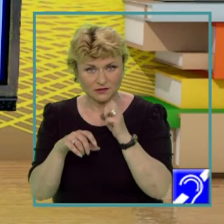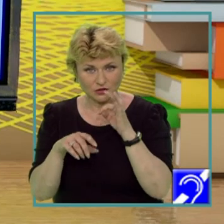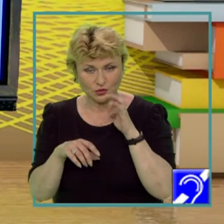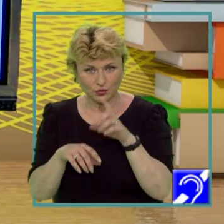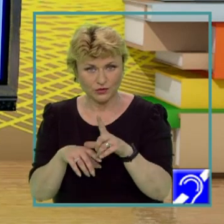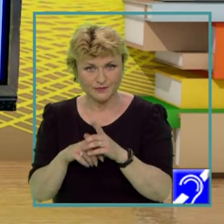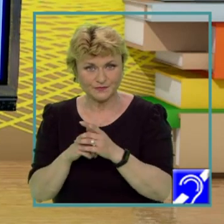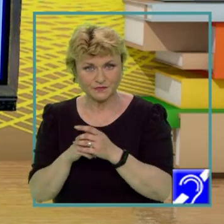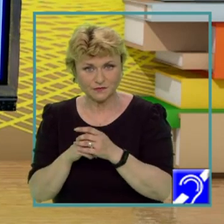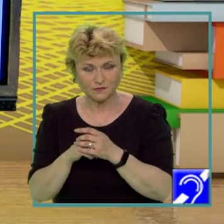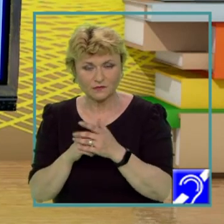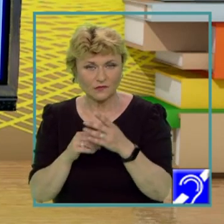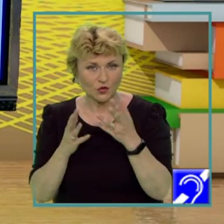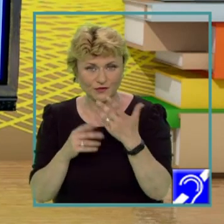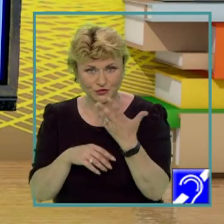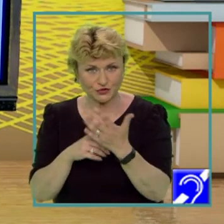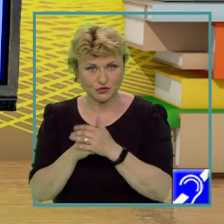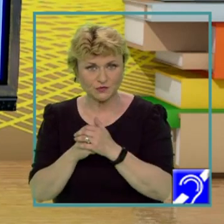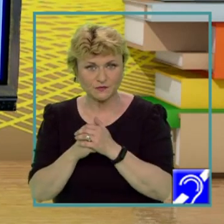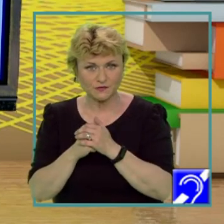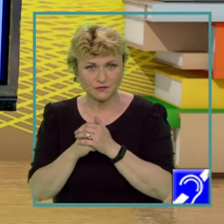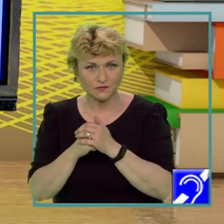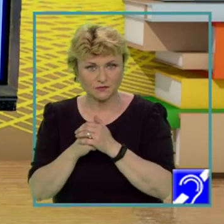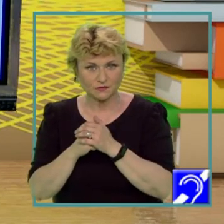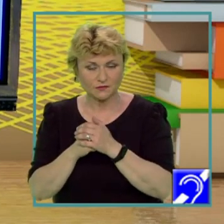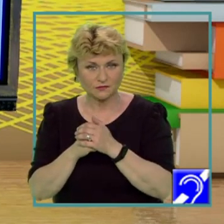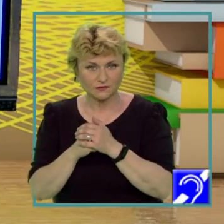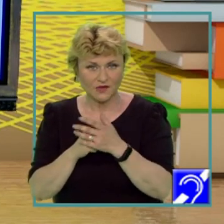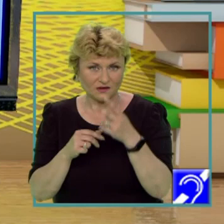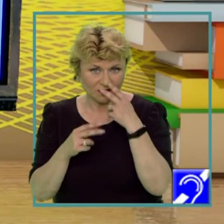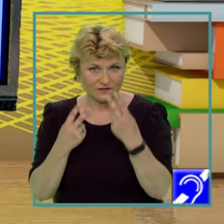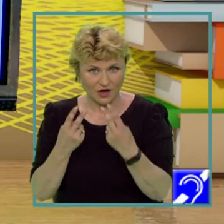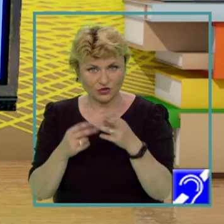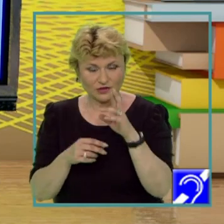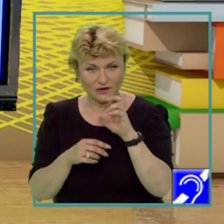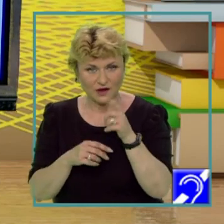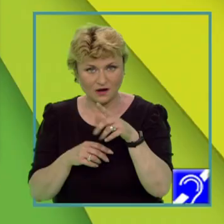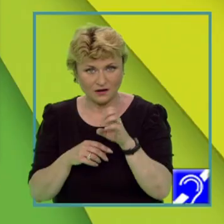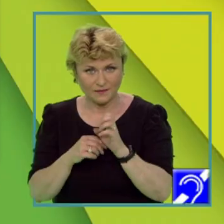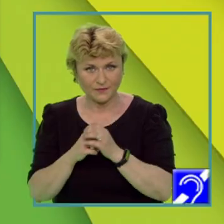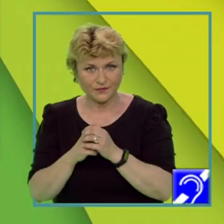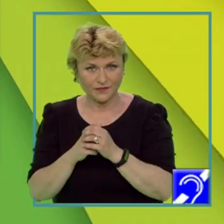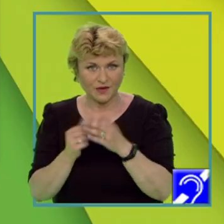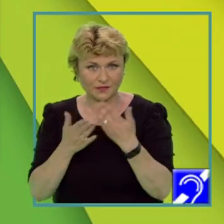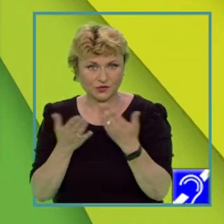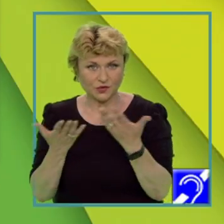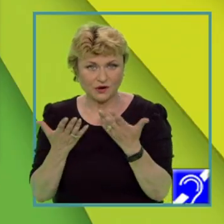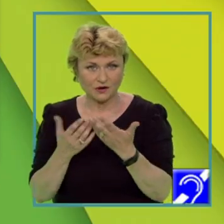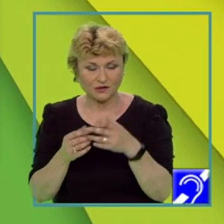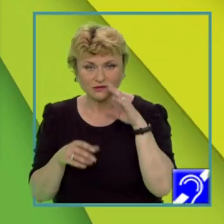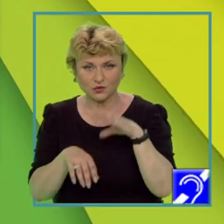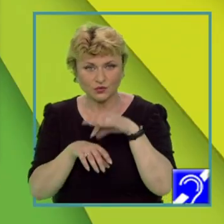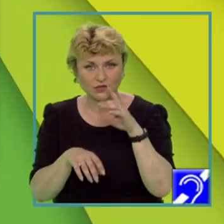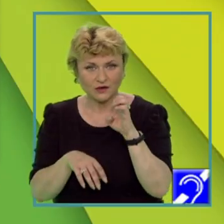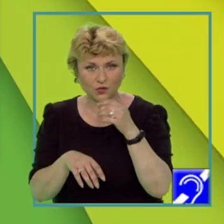naturii itemul un roman 2 Determinați valorile reale ale lui m pentru care soluția